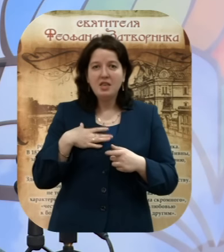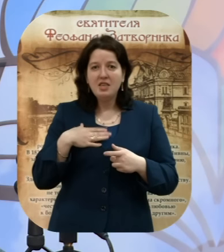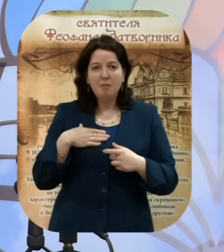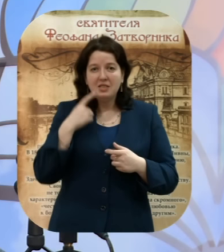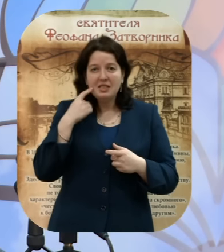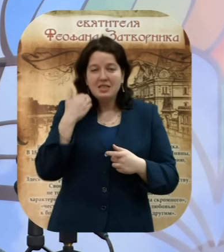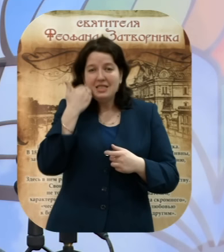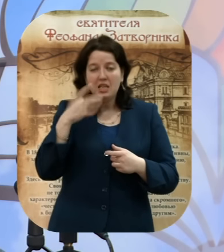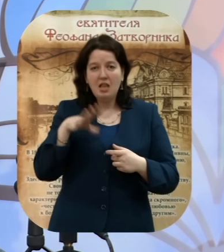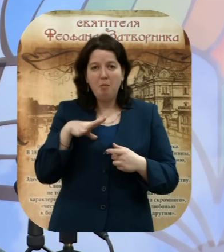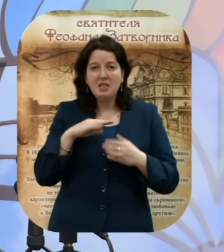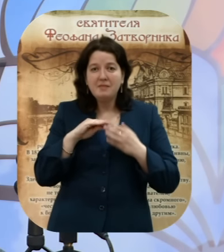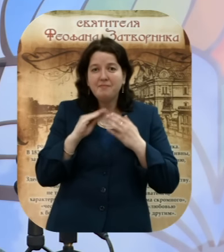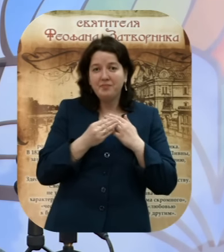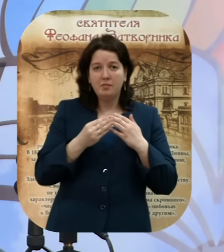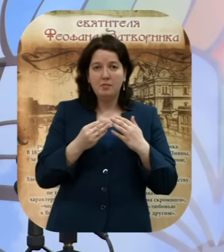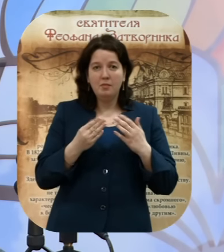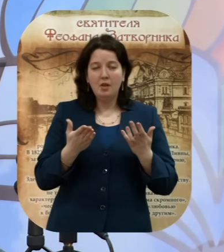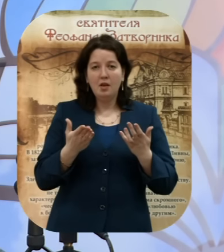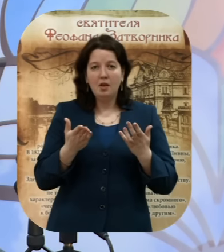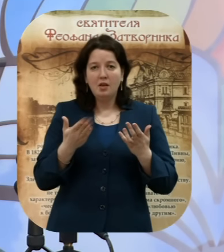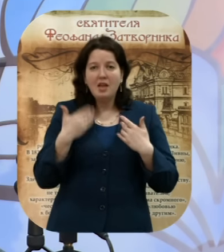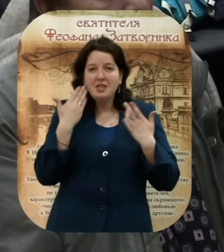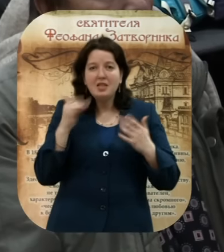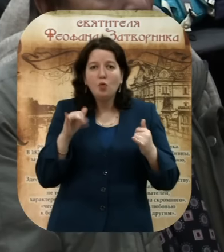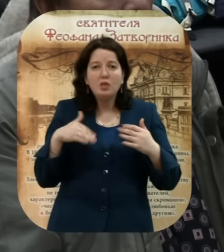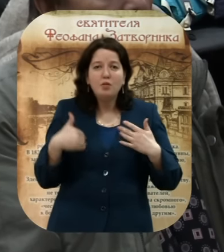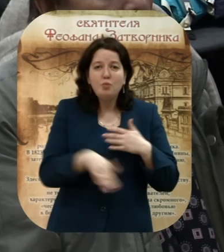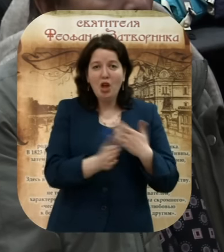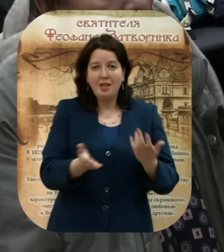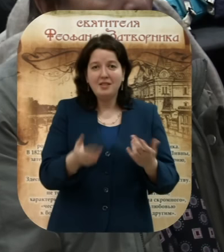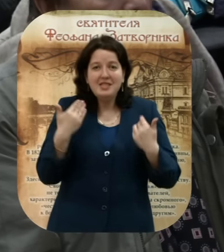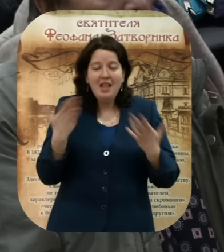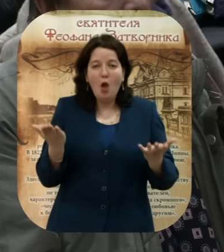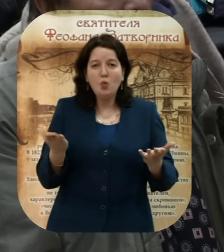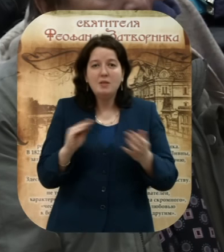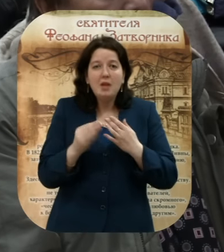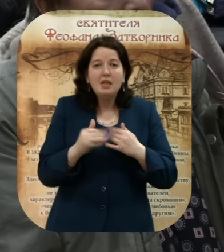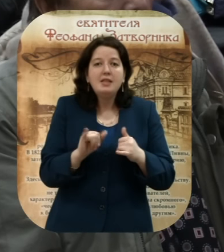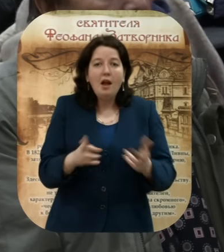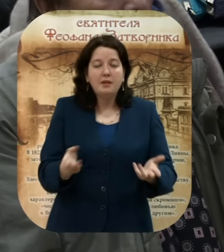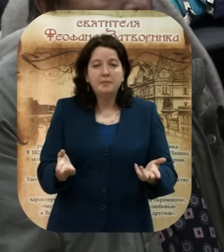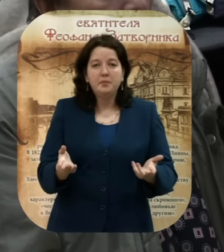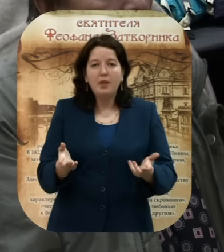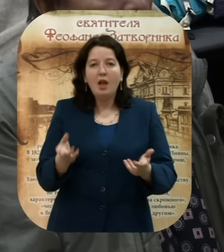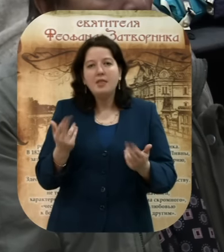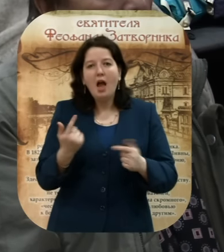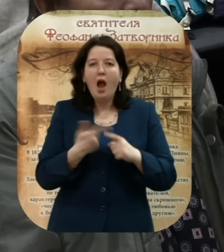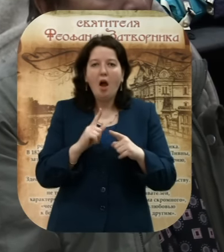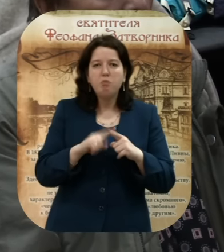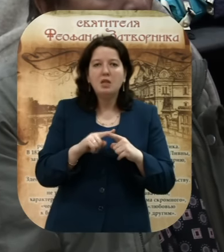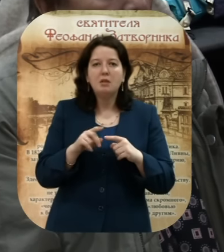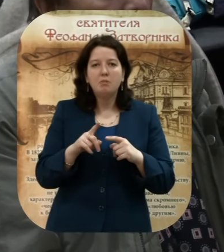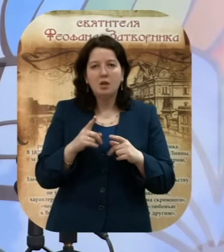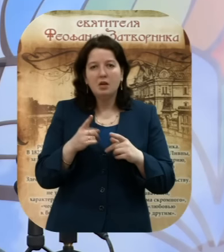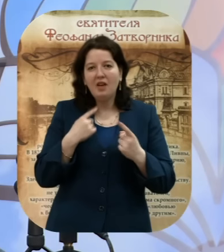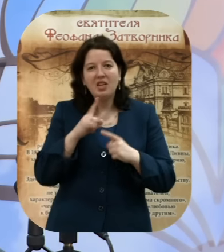деваться». Но я взял такое безобидное, наиболее кажется. Есть и похуже вещи. Да, об этом уже говорить не